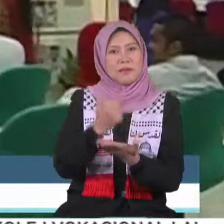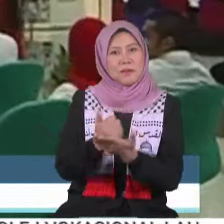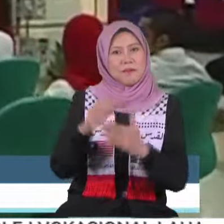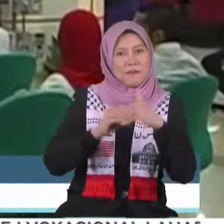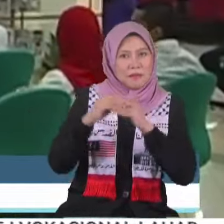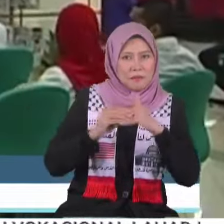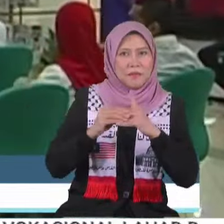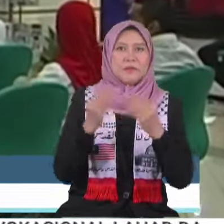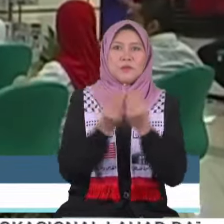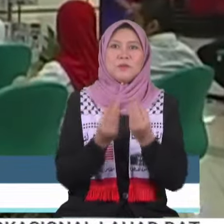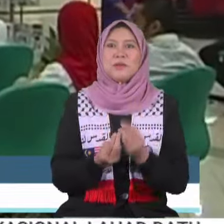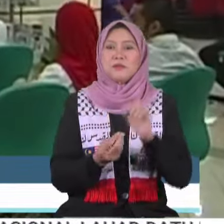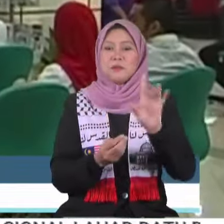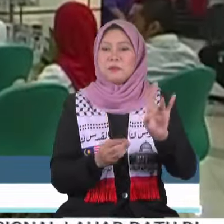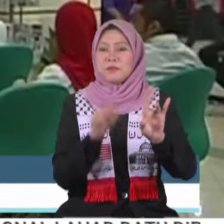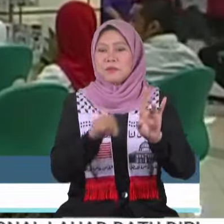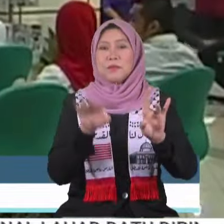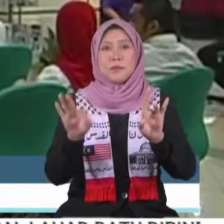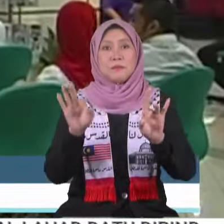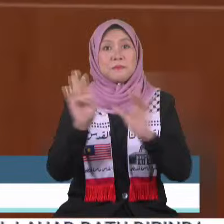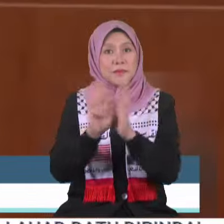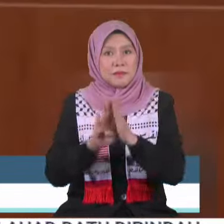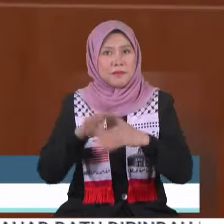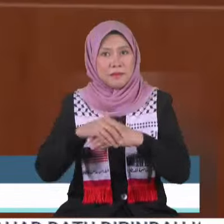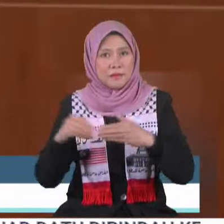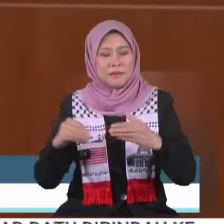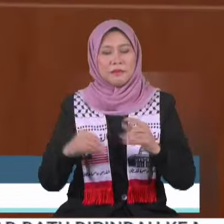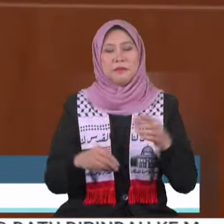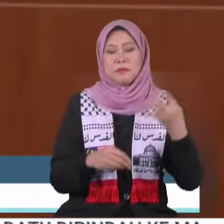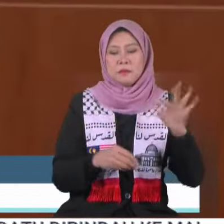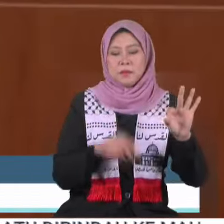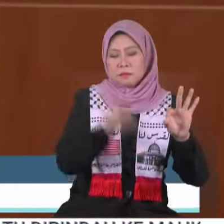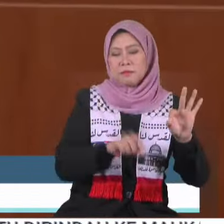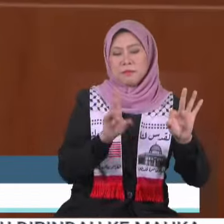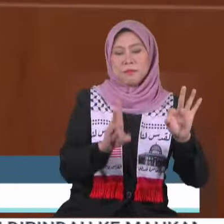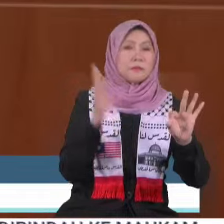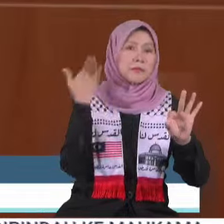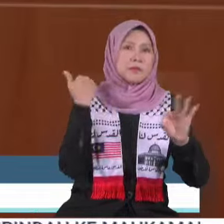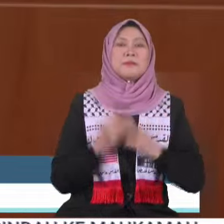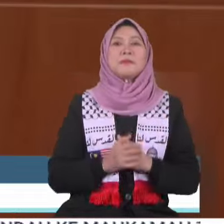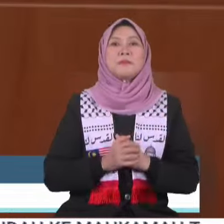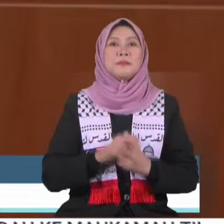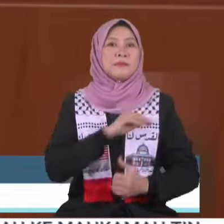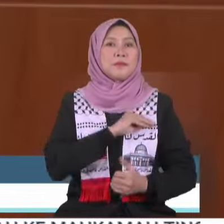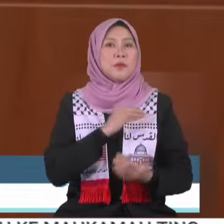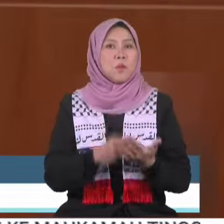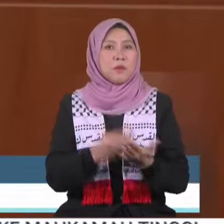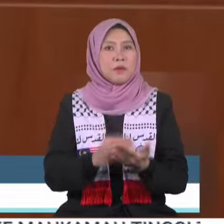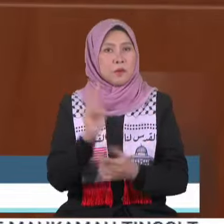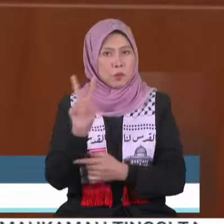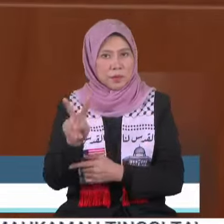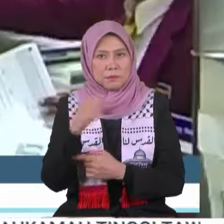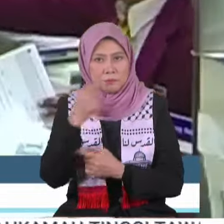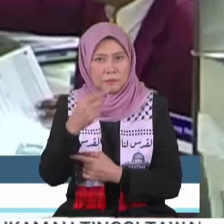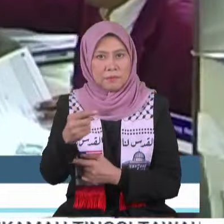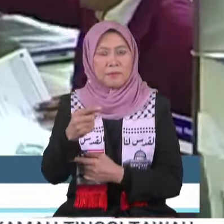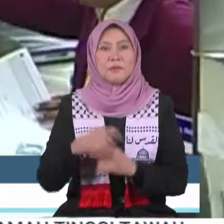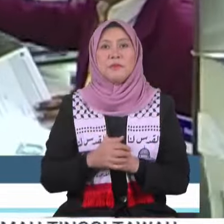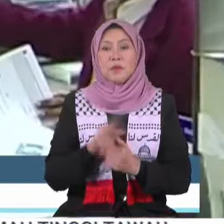berjumlah RM8.9 bilion setakat 19 Julai lepas. Menteri Kewangan II Datuk Seri Amir Hamzah Azizan berkata